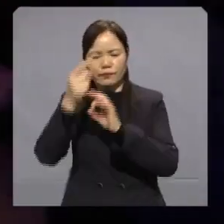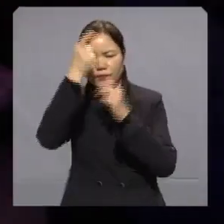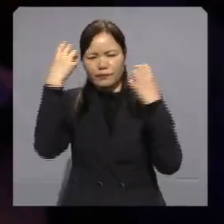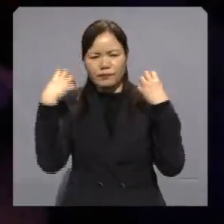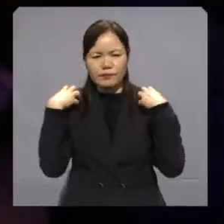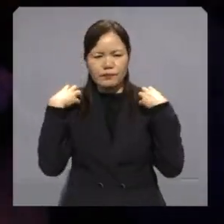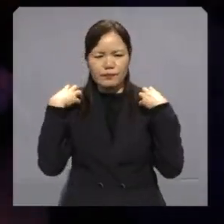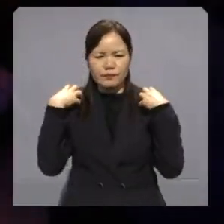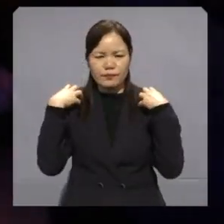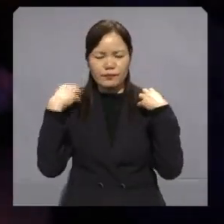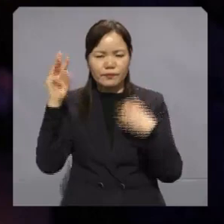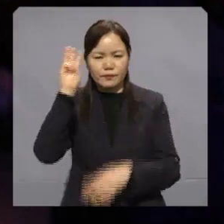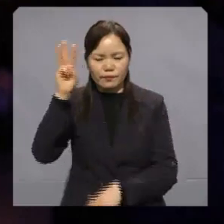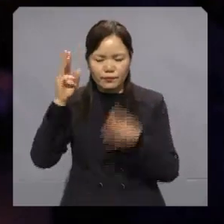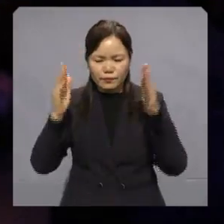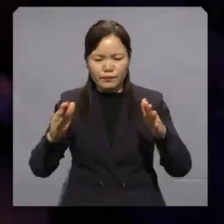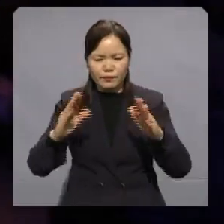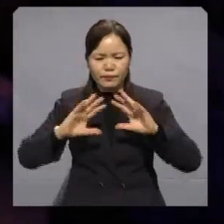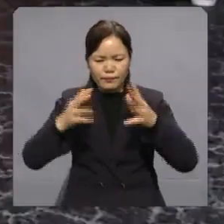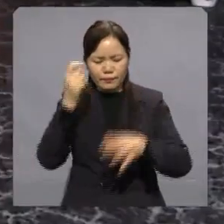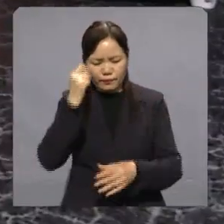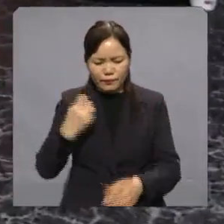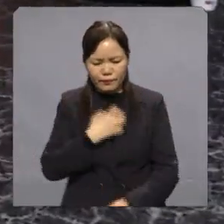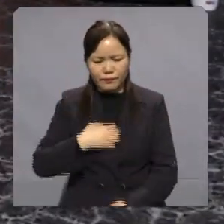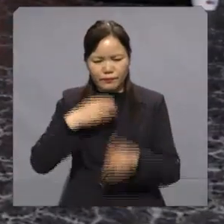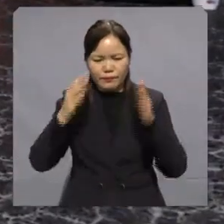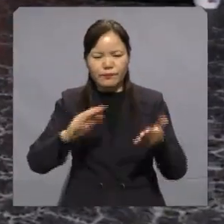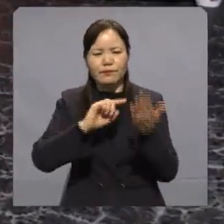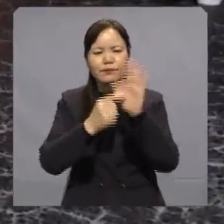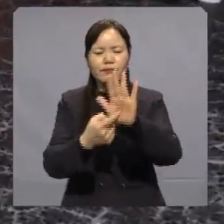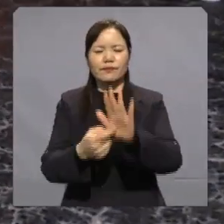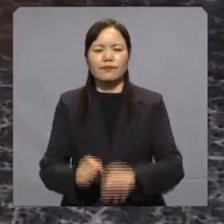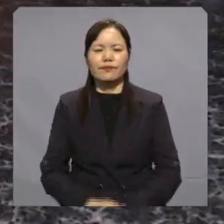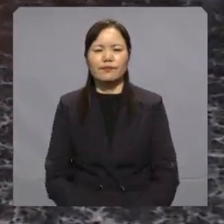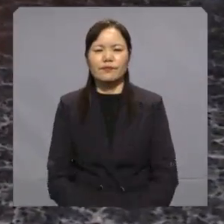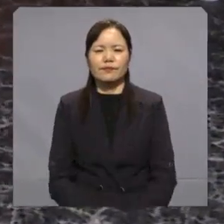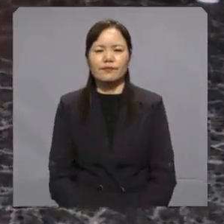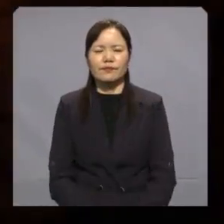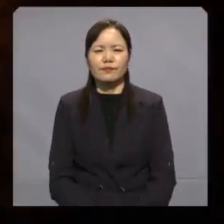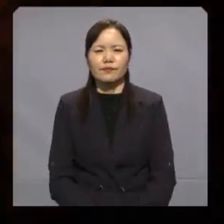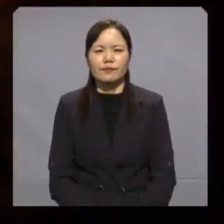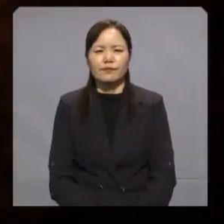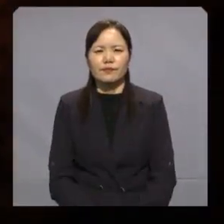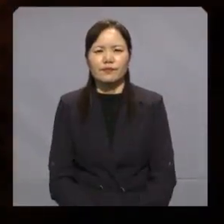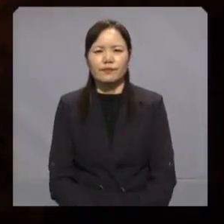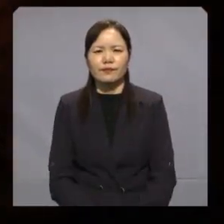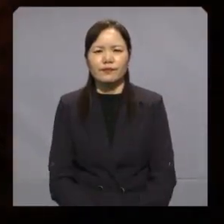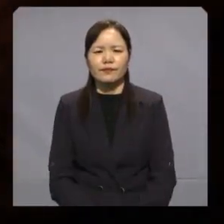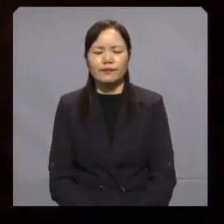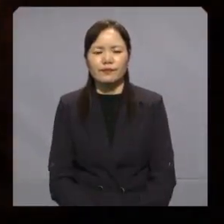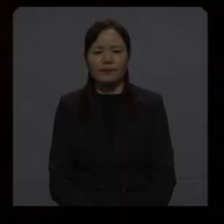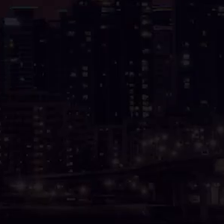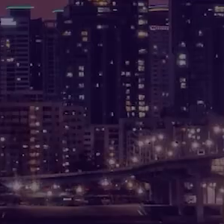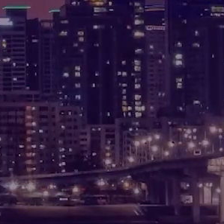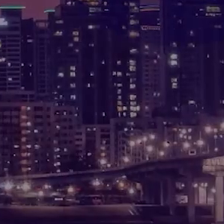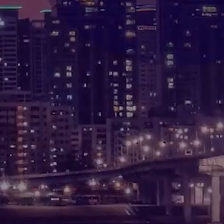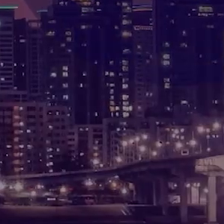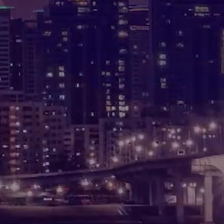정부는 사흘간의 국가 애도 기간을 선포했습니다. OBS 뉴스 문정진입니다.